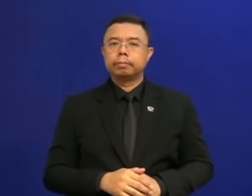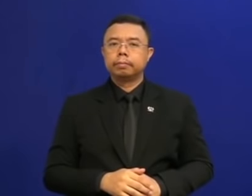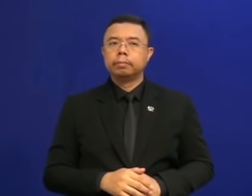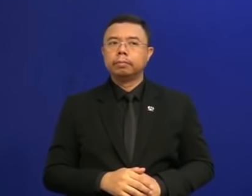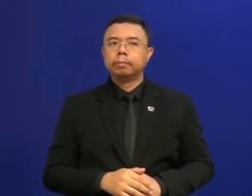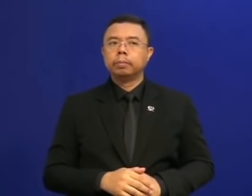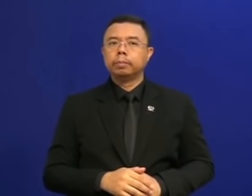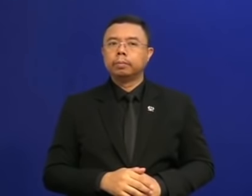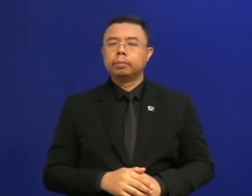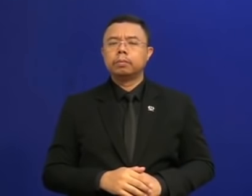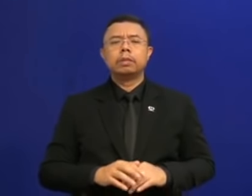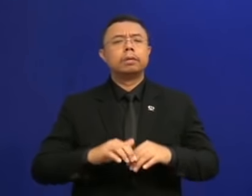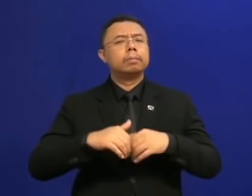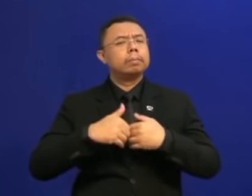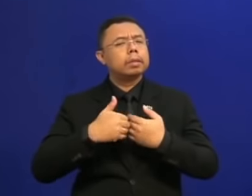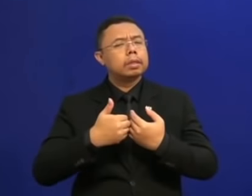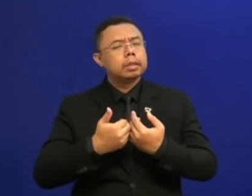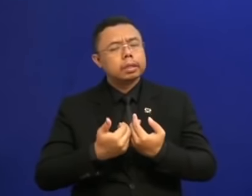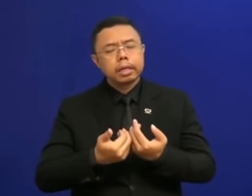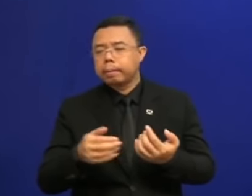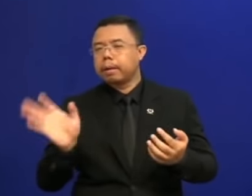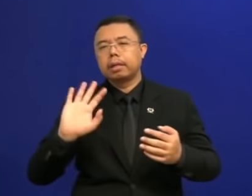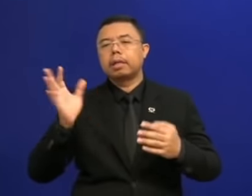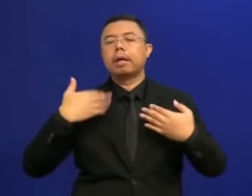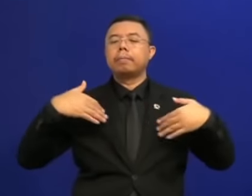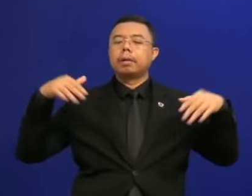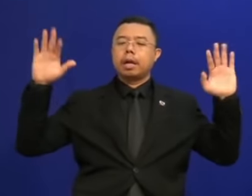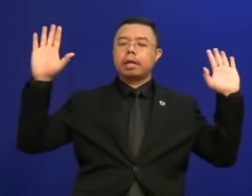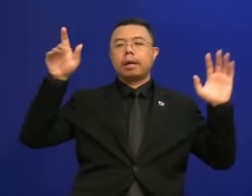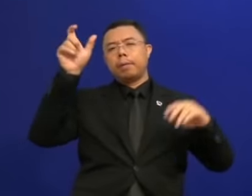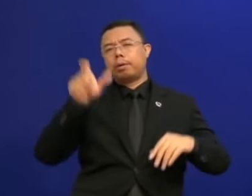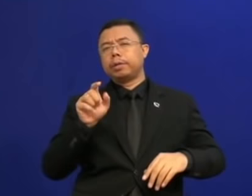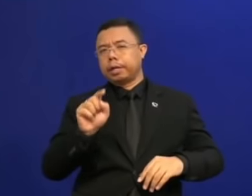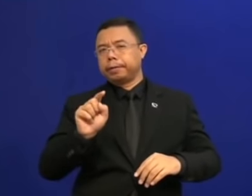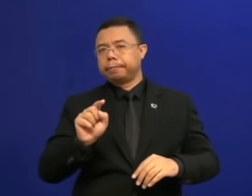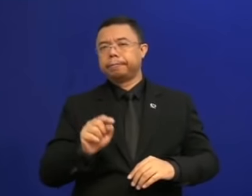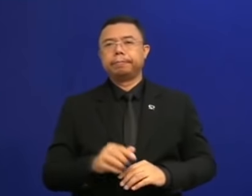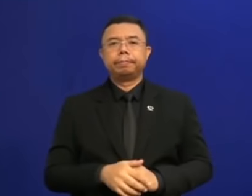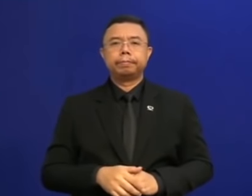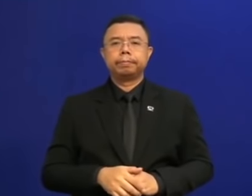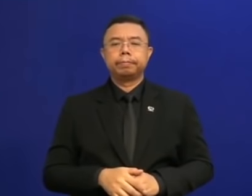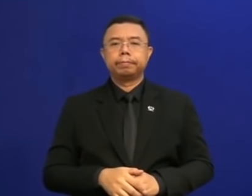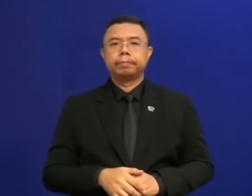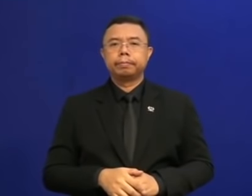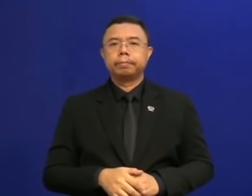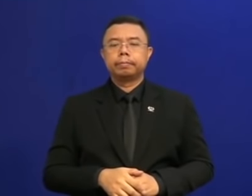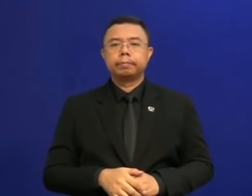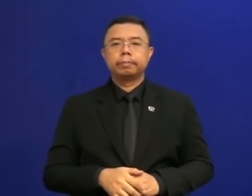Ya, betapa tidak berdayanya manusia.